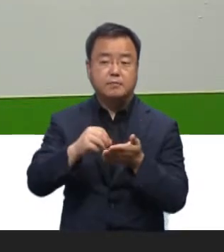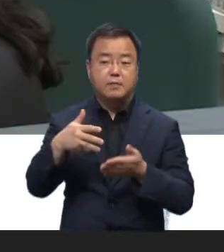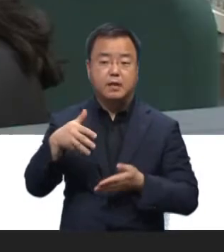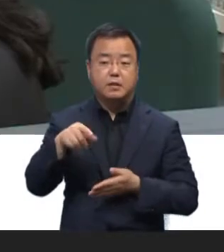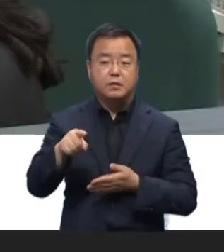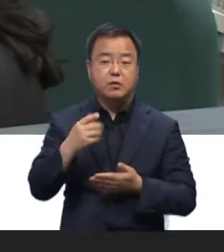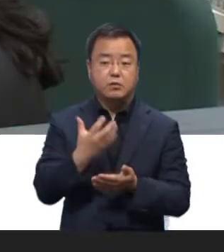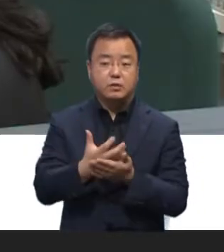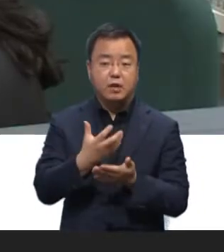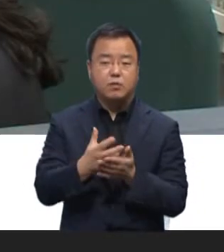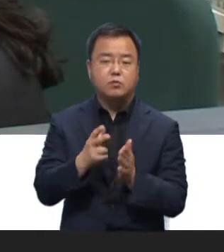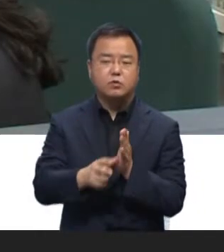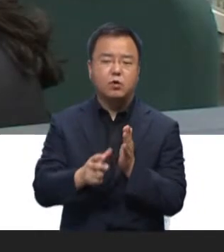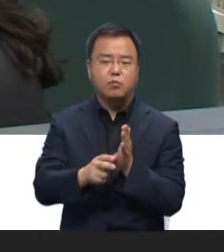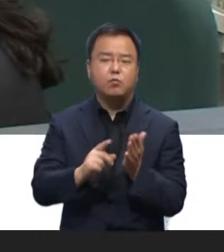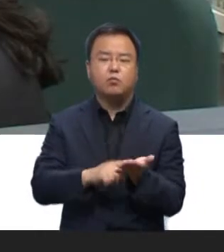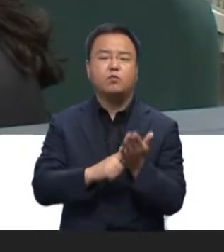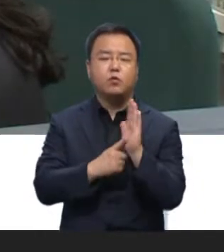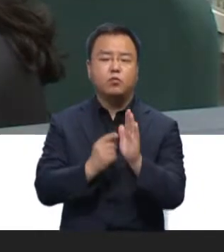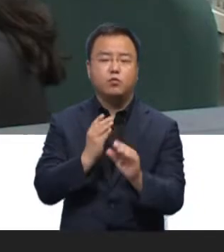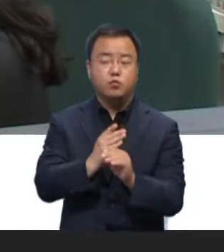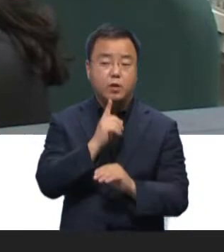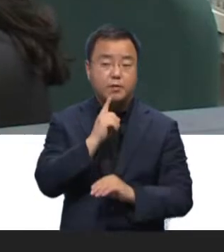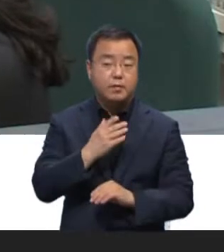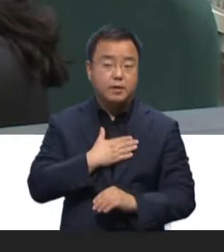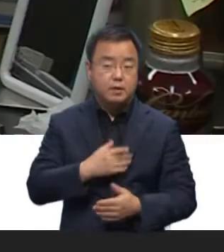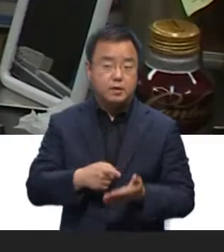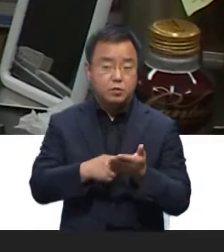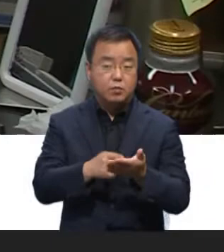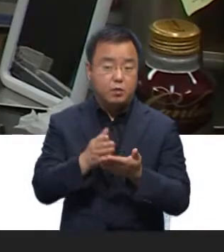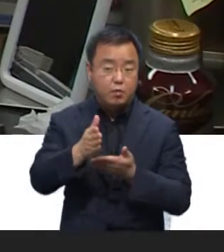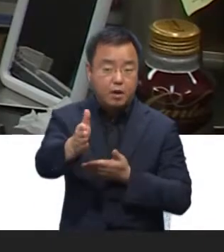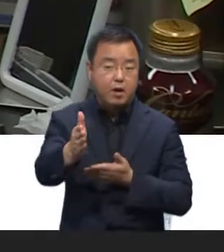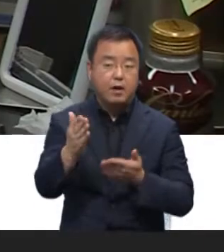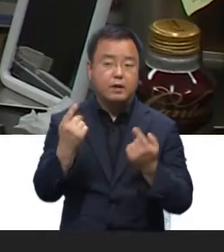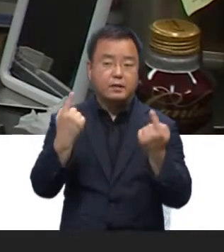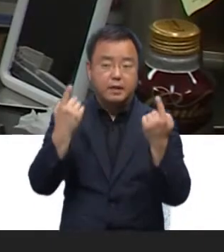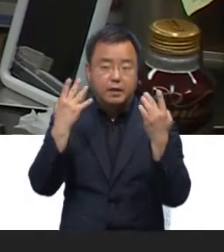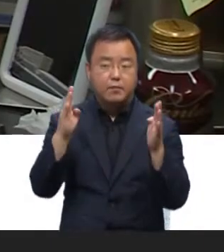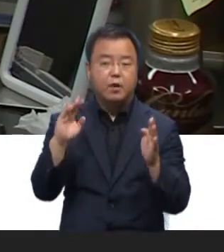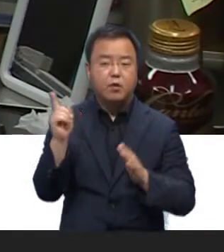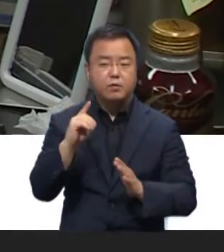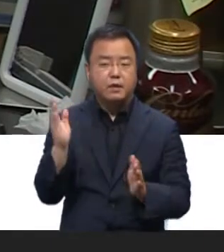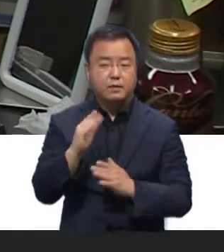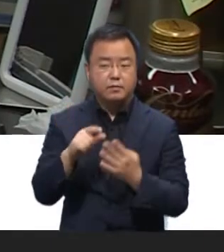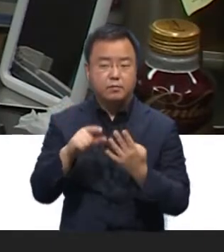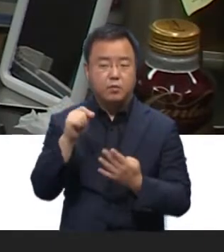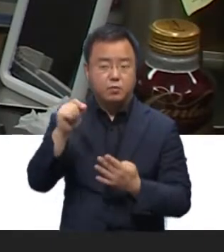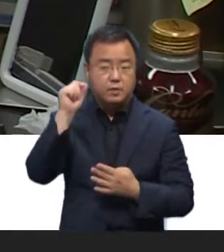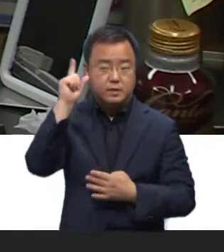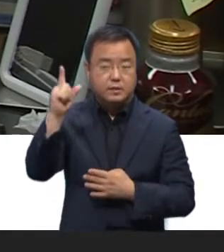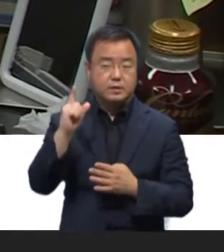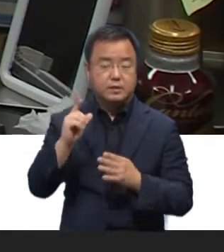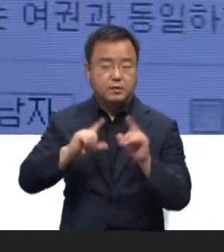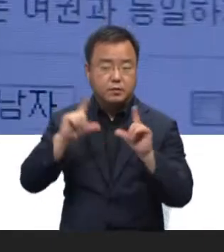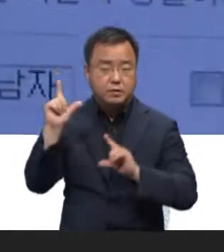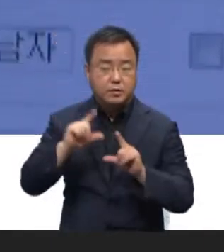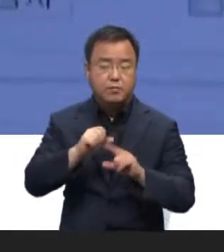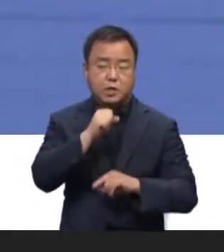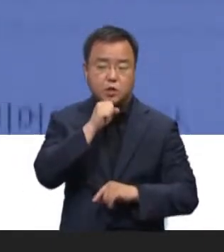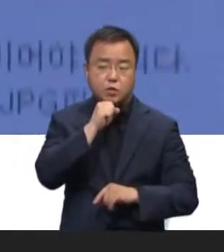건데요 이제 내가 지원할 대학과 학과 에서 어떤 학생들을 뽑았고 또 어떤 인재상과 성적을 필요로 하는지